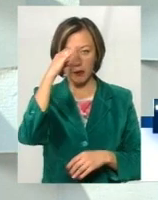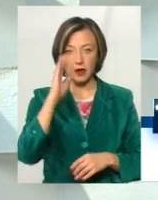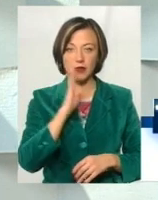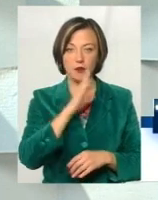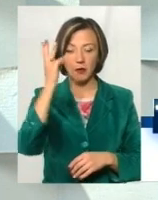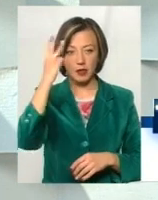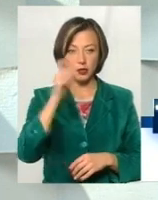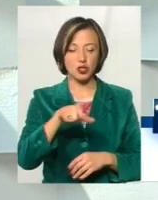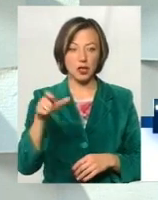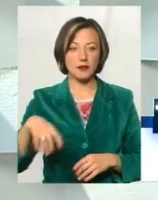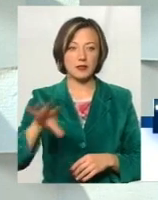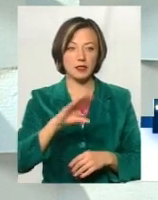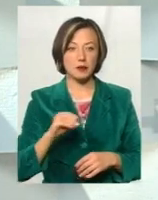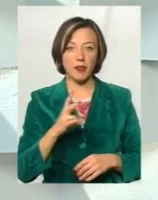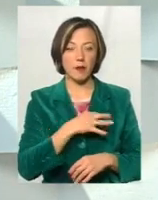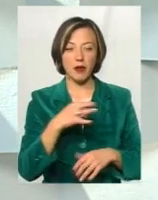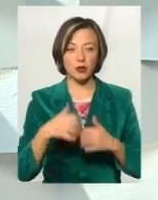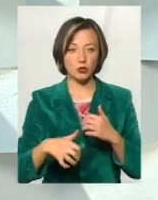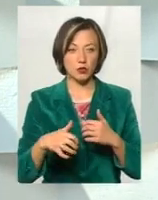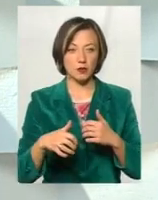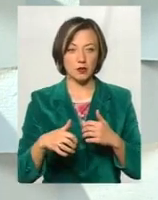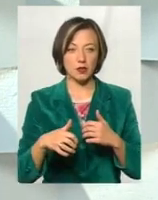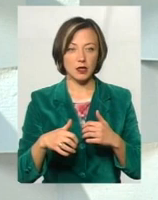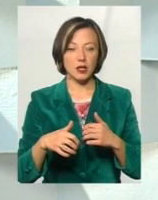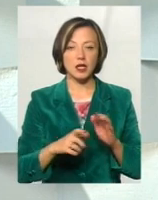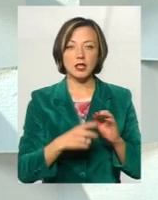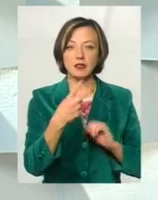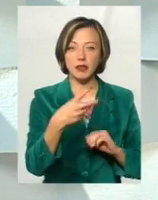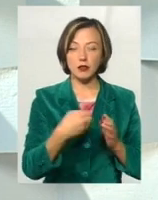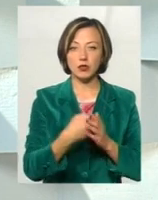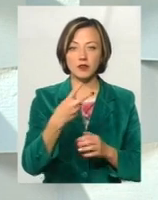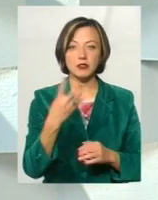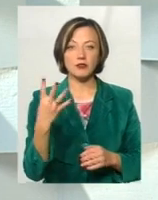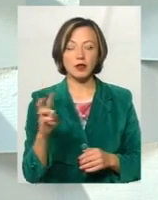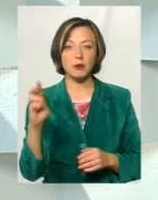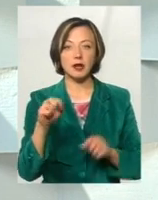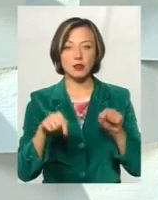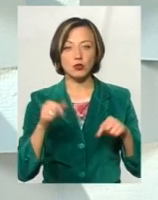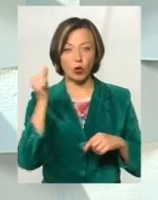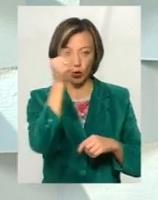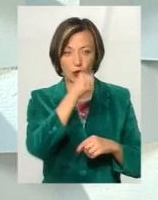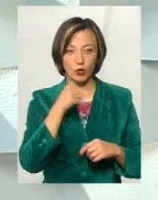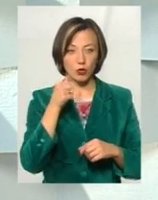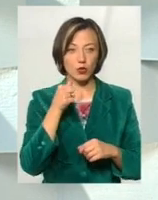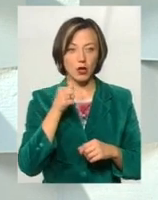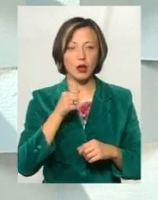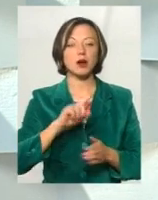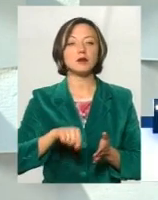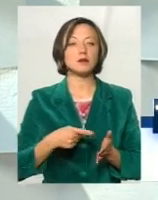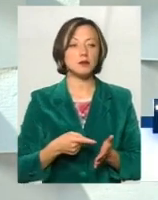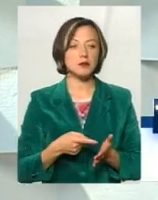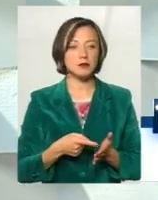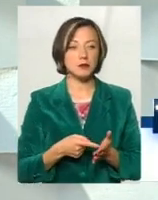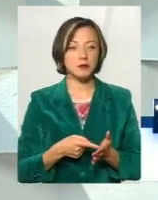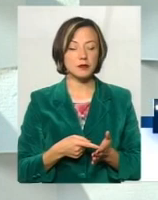усім небайдужим. Значить, з 20 по 24 березня цього року місто